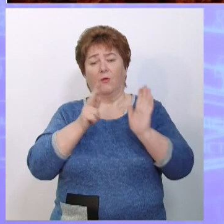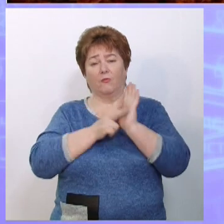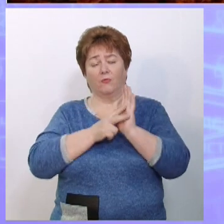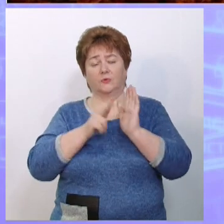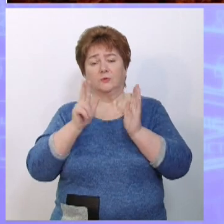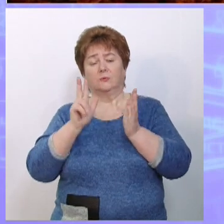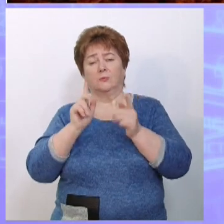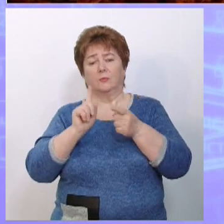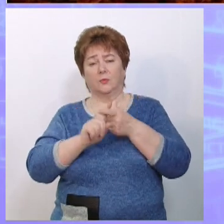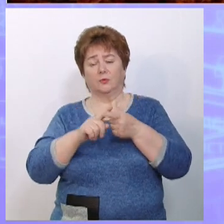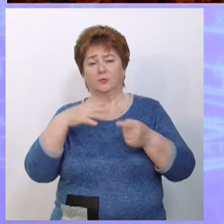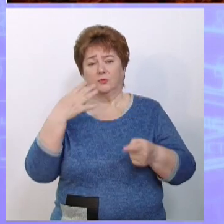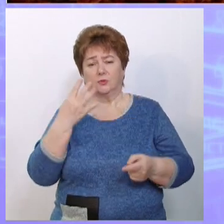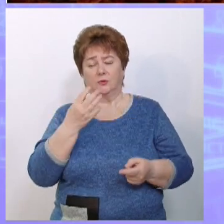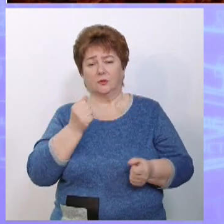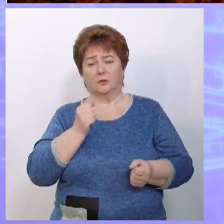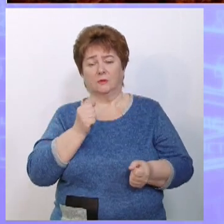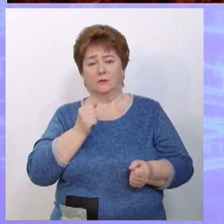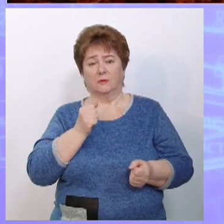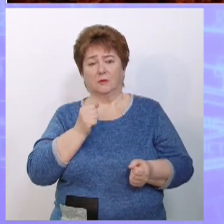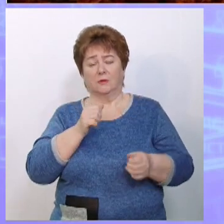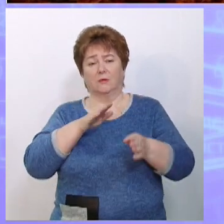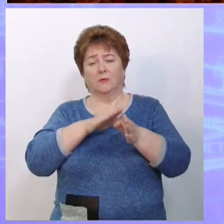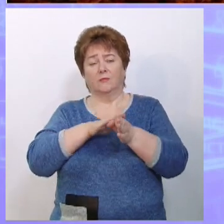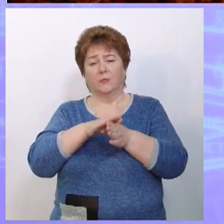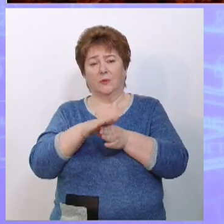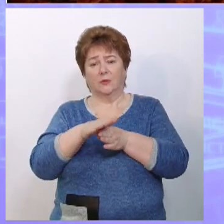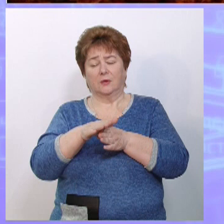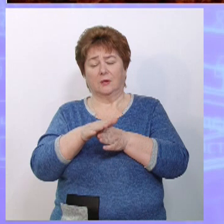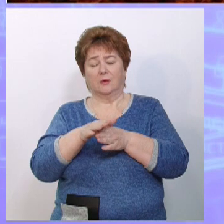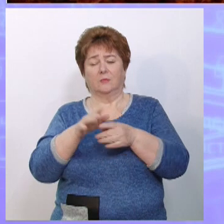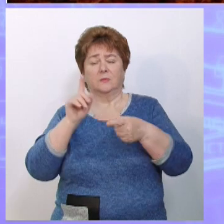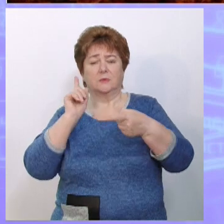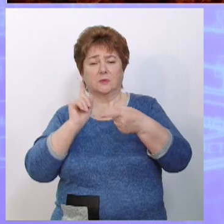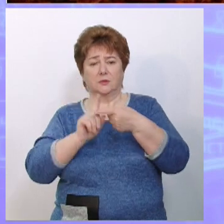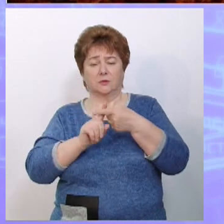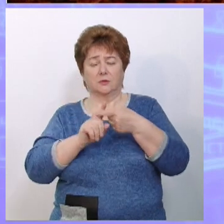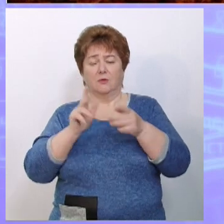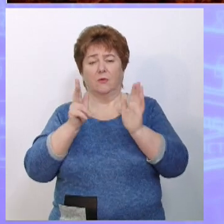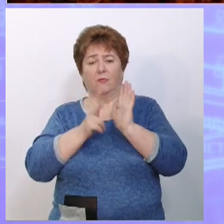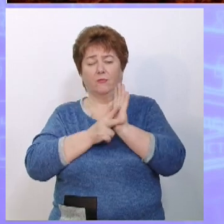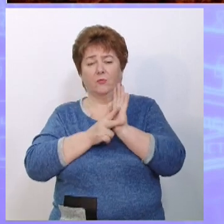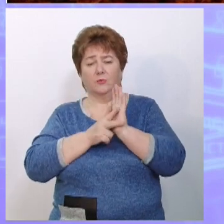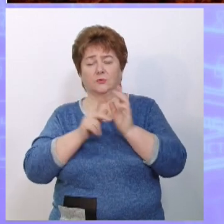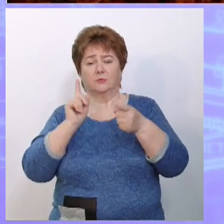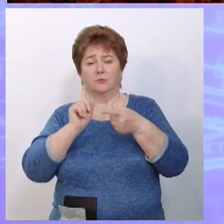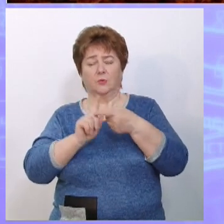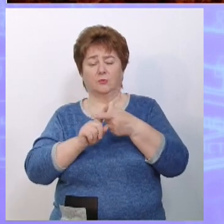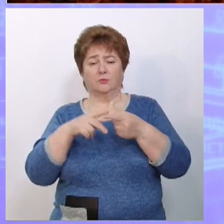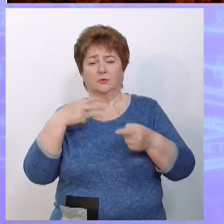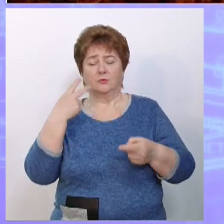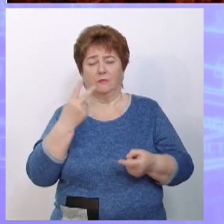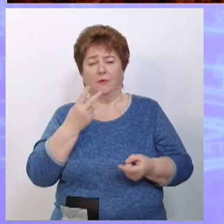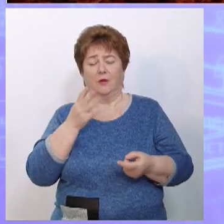8 плюс 4. Выполняем сложение. 8 плюс